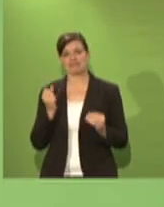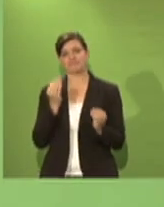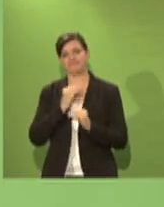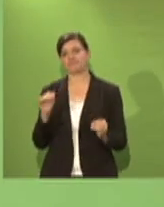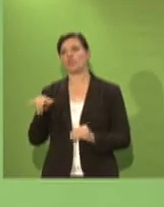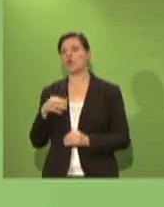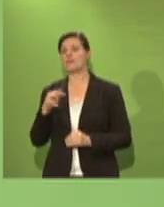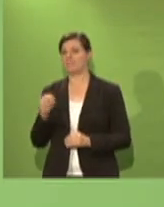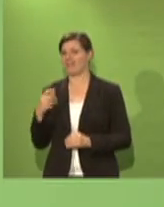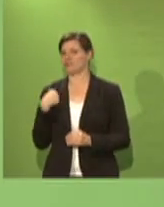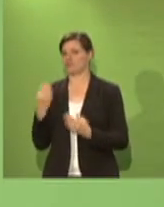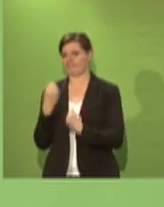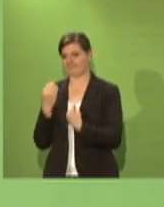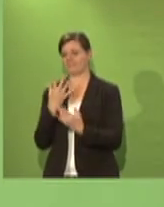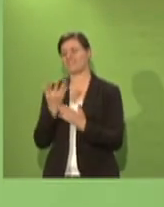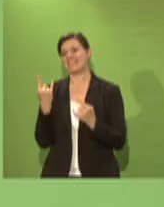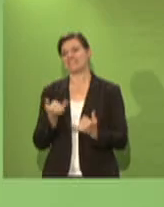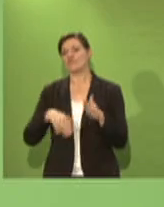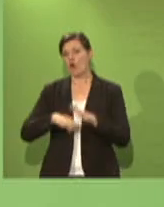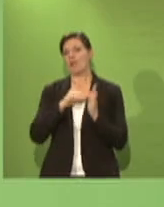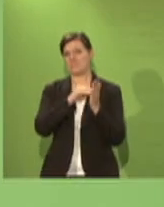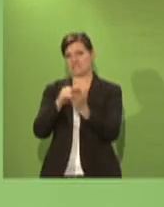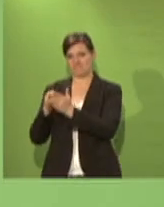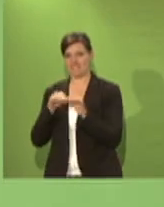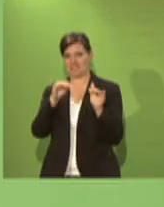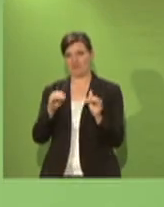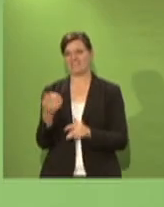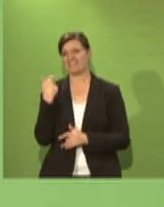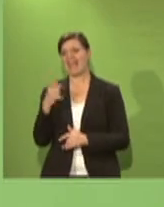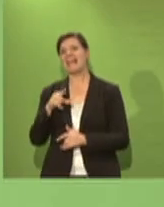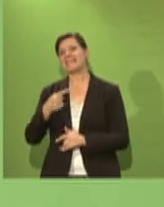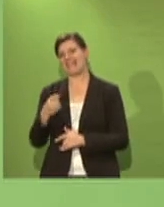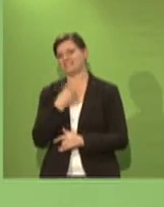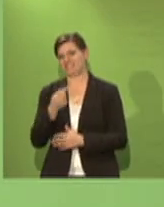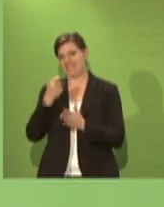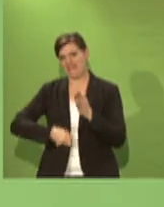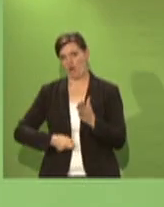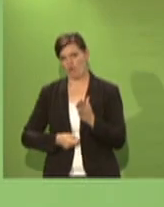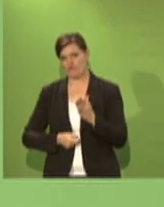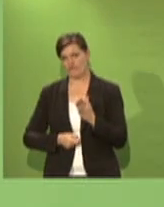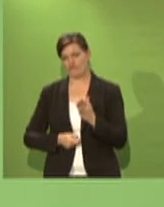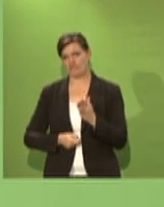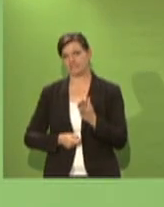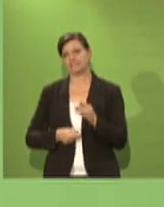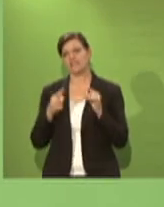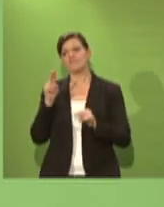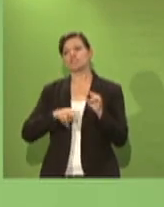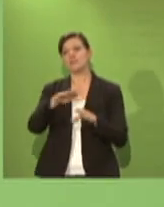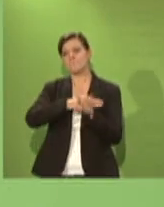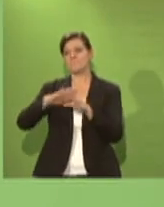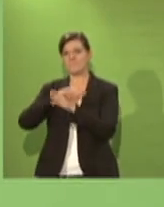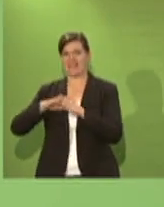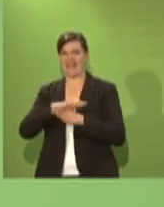drüber gesprochen, dass wir komplett vermietet sind. Also wir haben ja die LGS gekauft und es sind ja einige Bereiche an